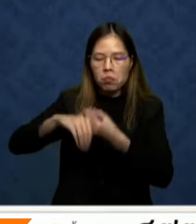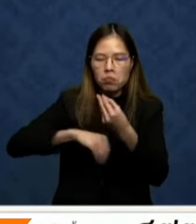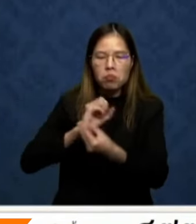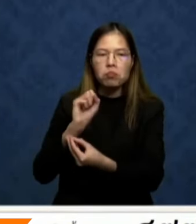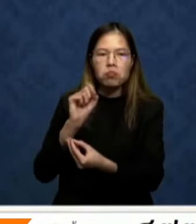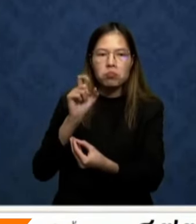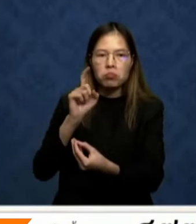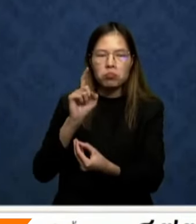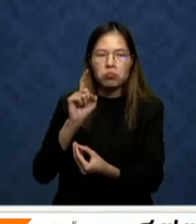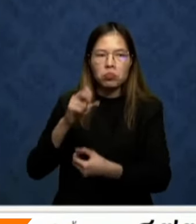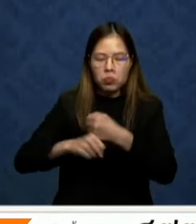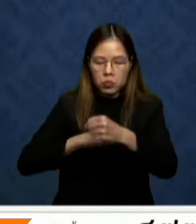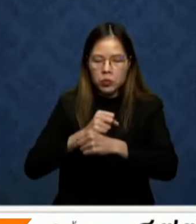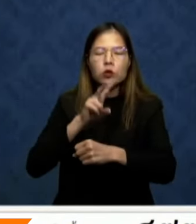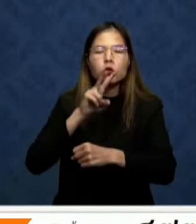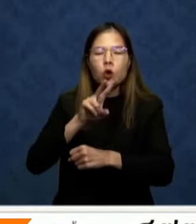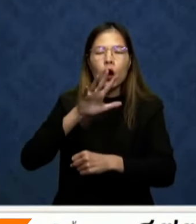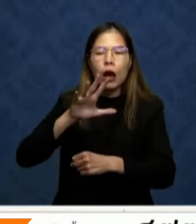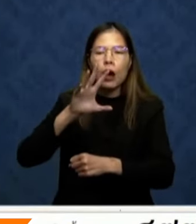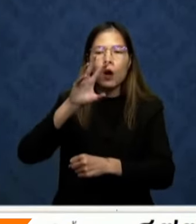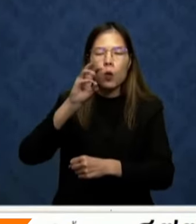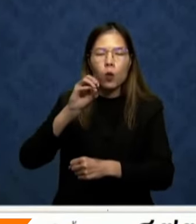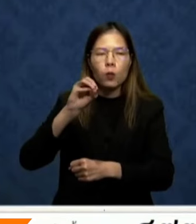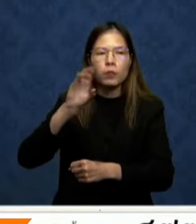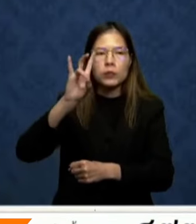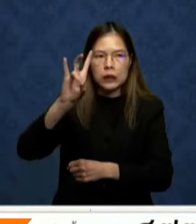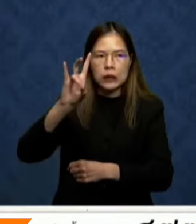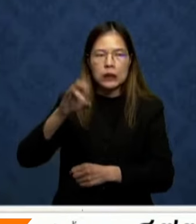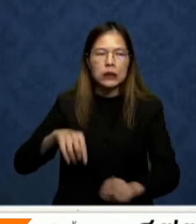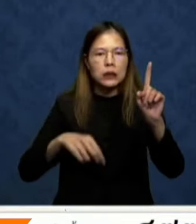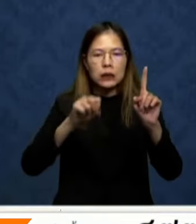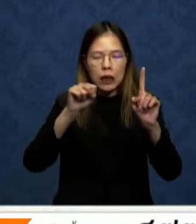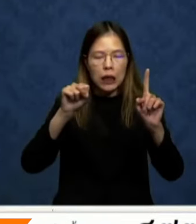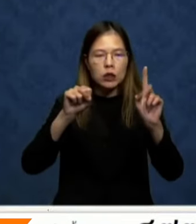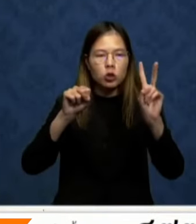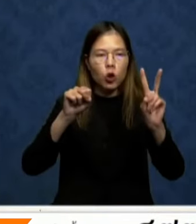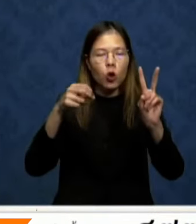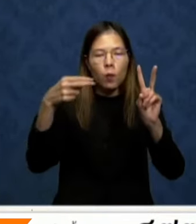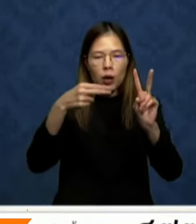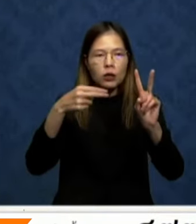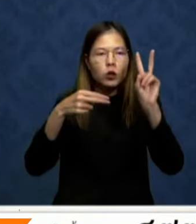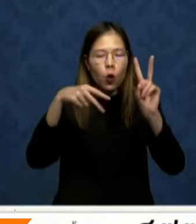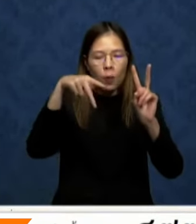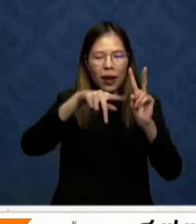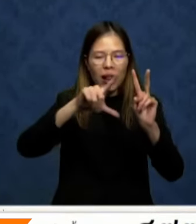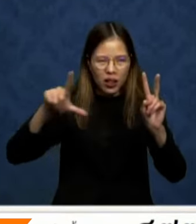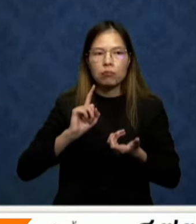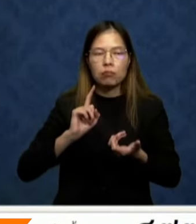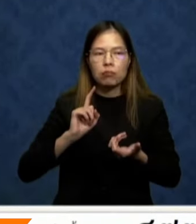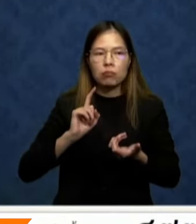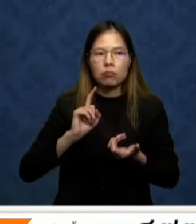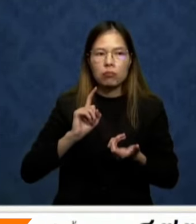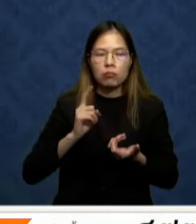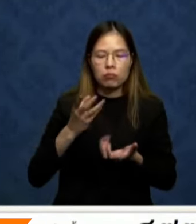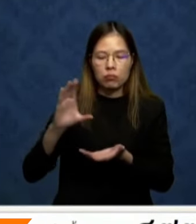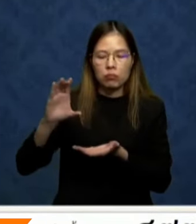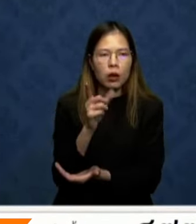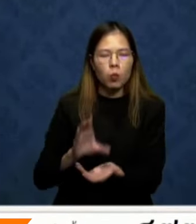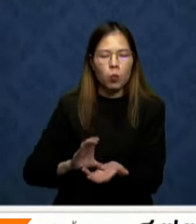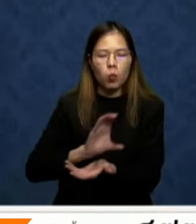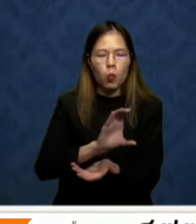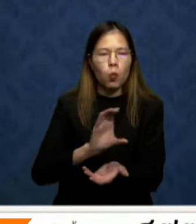ายปี2567เนี่ย 122,000 ล้านเนี่ยได้แยกเป็นรายการที่เป็นงบจ่ายลงทุ